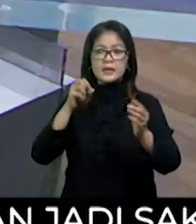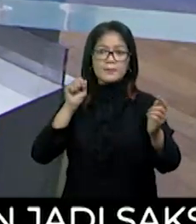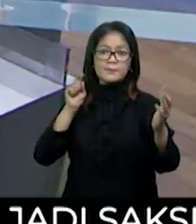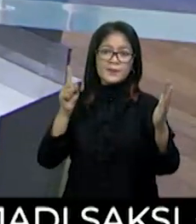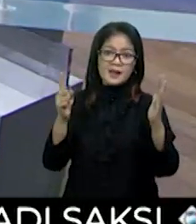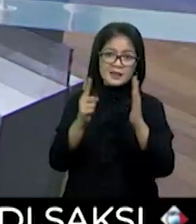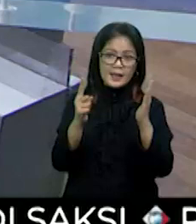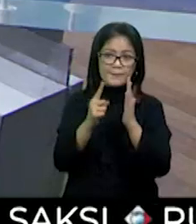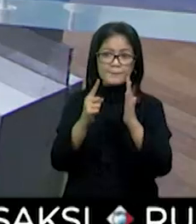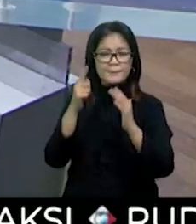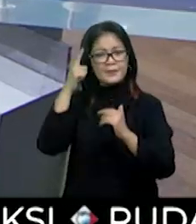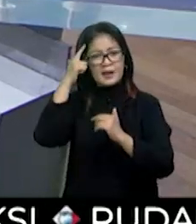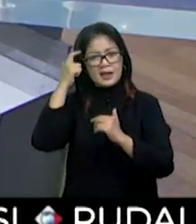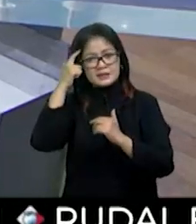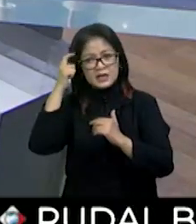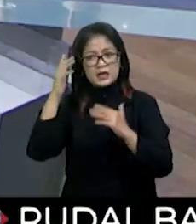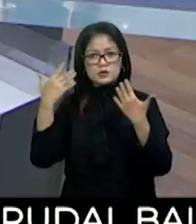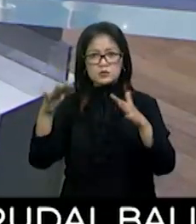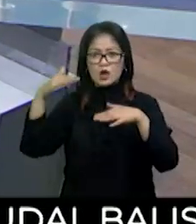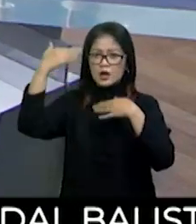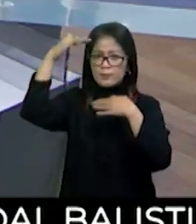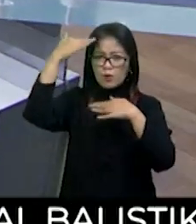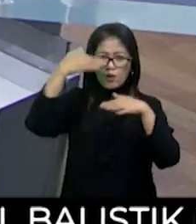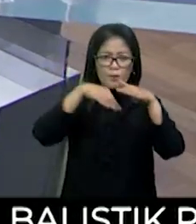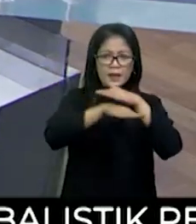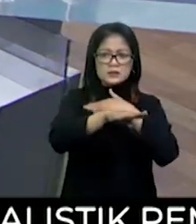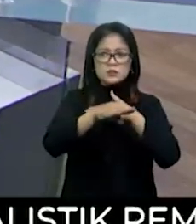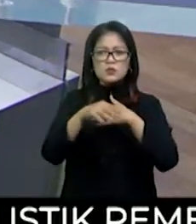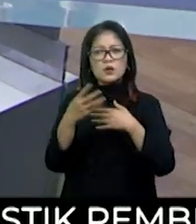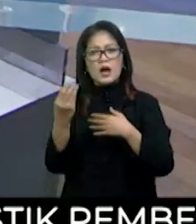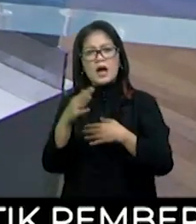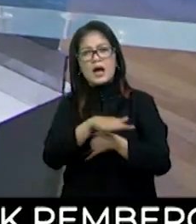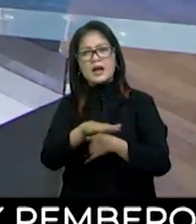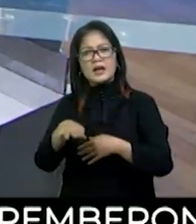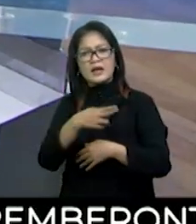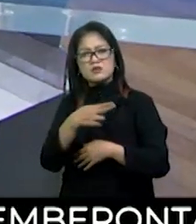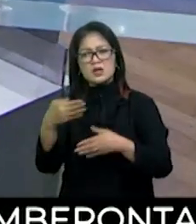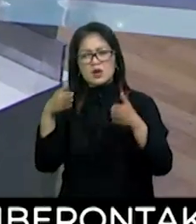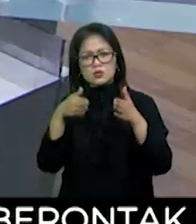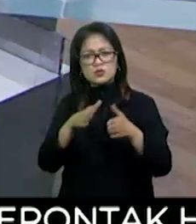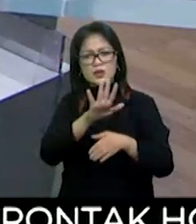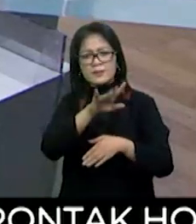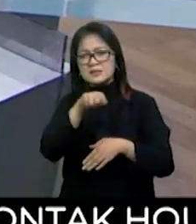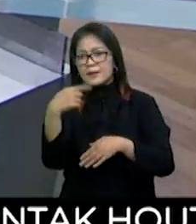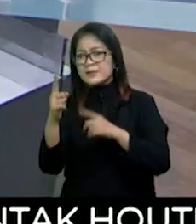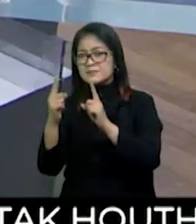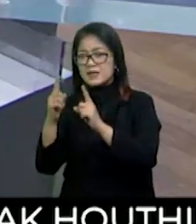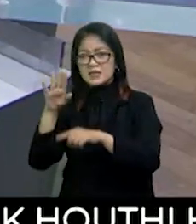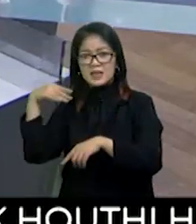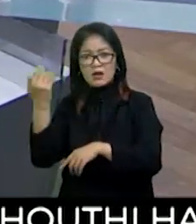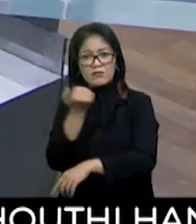dan diizinkan pula ke mal. Kapan kira-kira anak-anak di Indonesia khususnya umur 5 tahun sampai 11 tahun bisa mendapatkan vaksin, Bu?